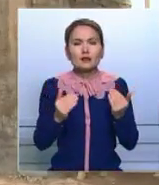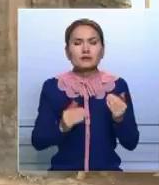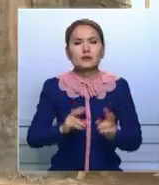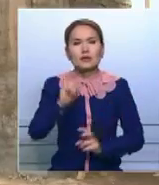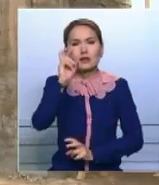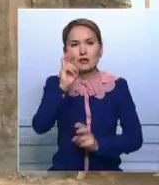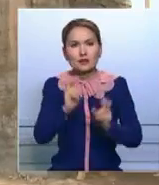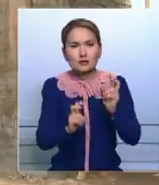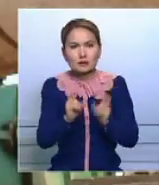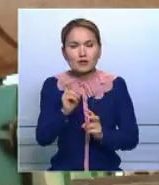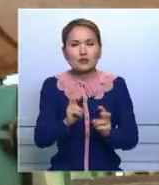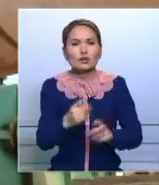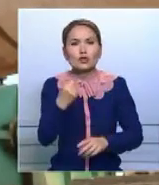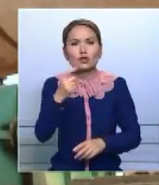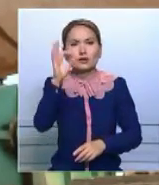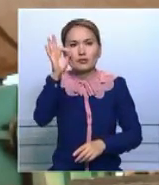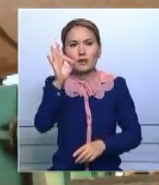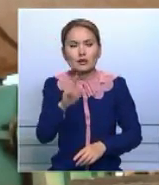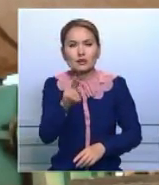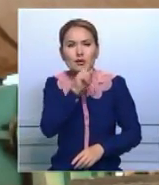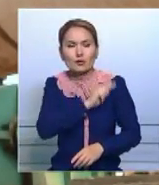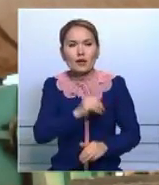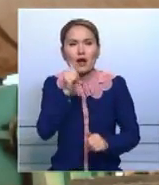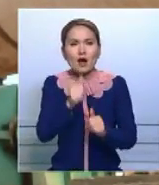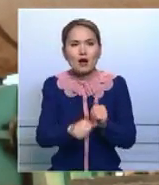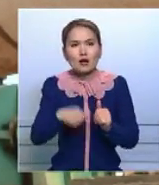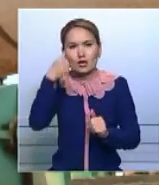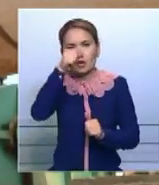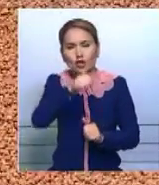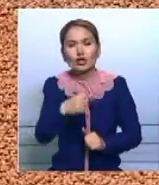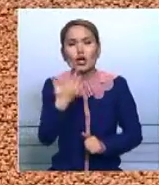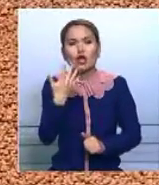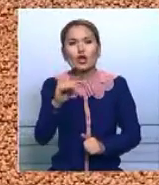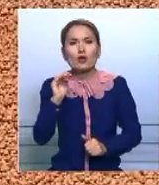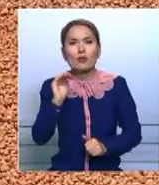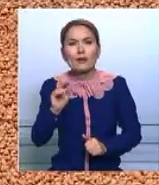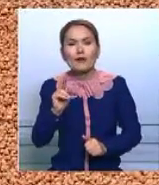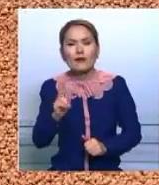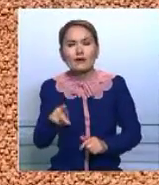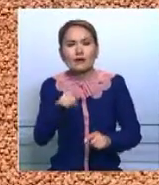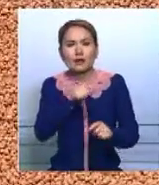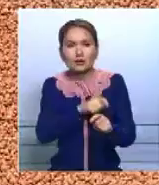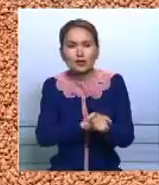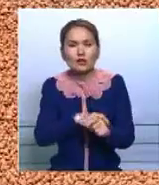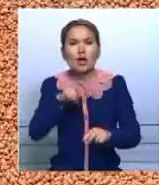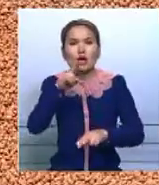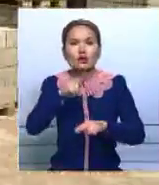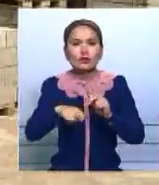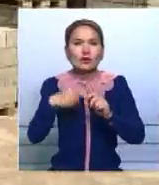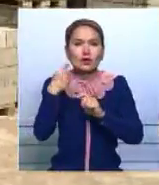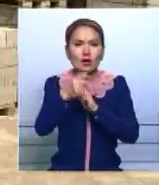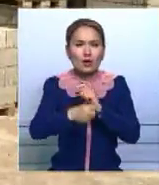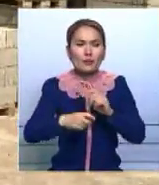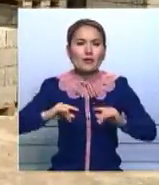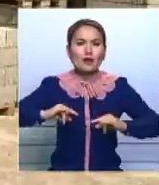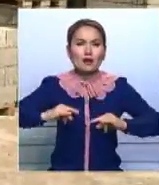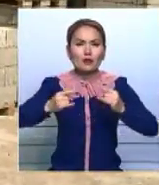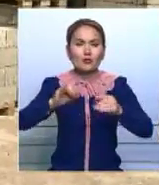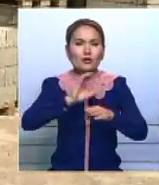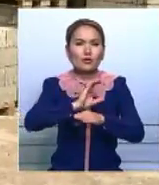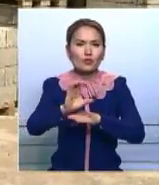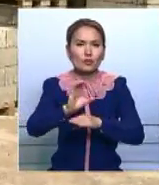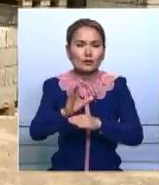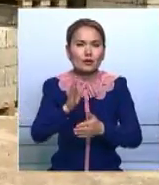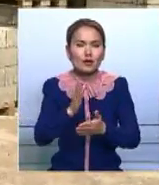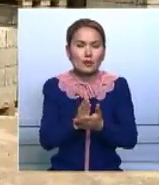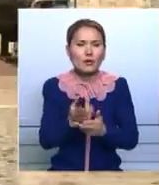цех толық қуатында жұмыс істеп тұр. Жылына 50 мың текше метр керамзит және 20 мың дана кірпіш шығарылады.